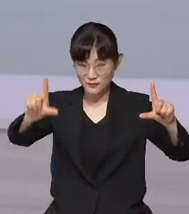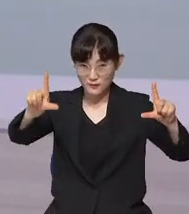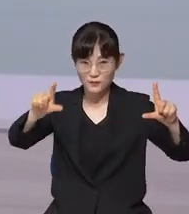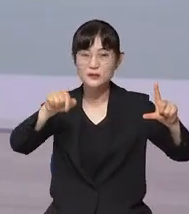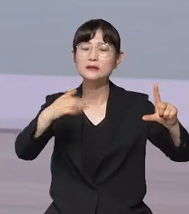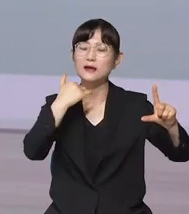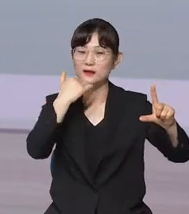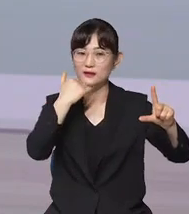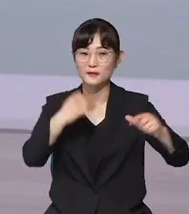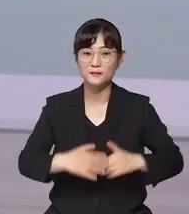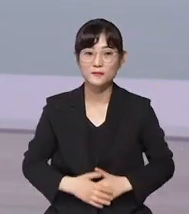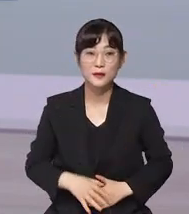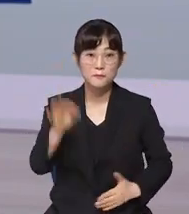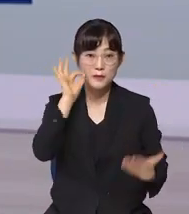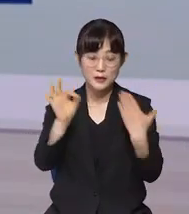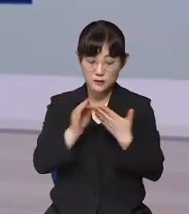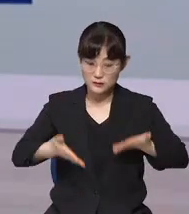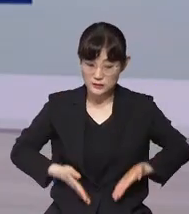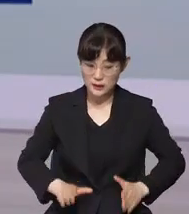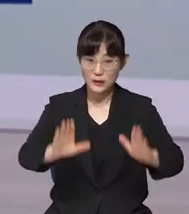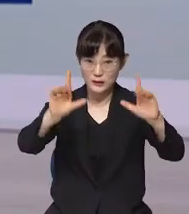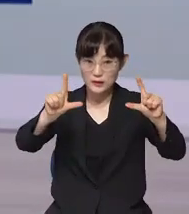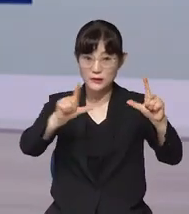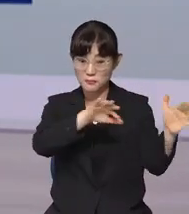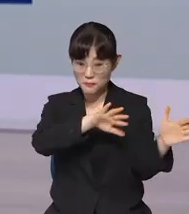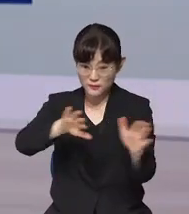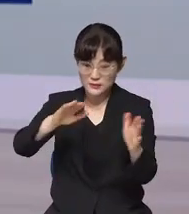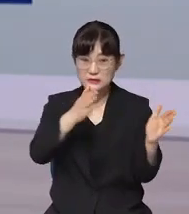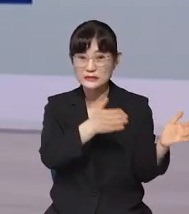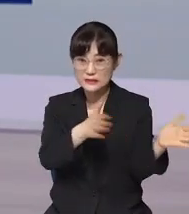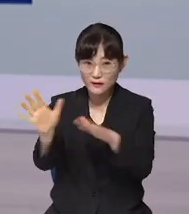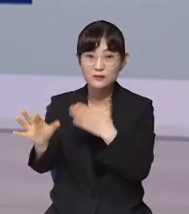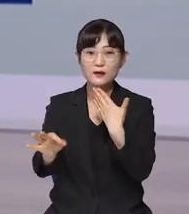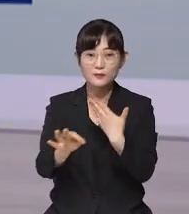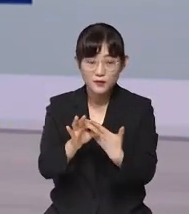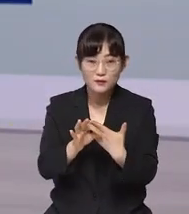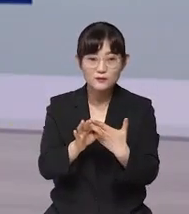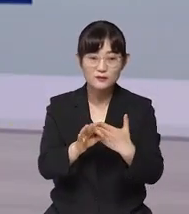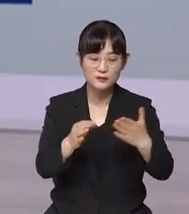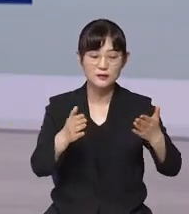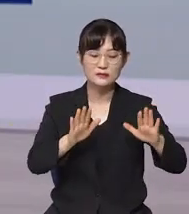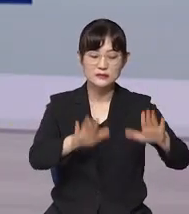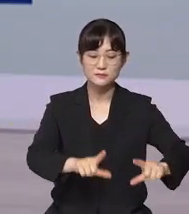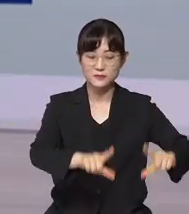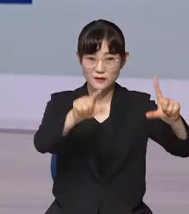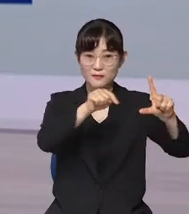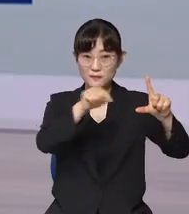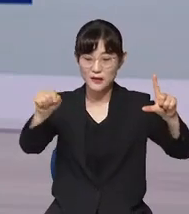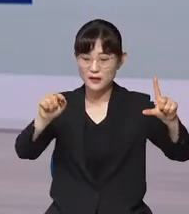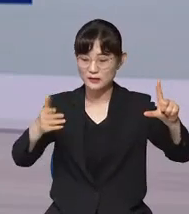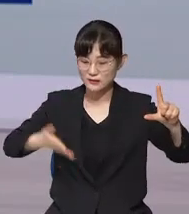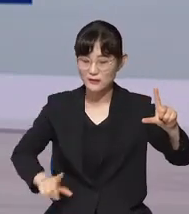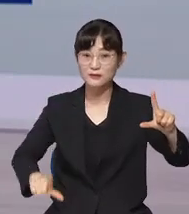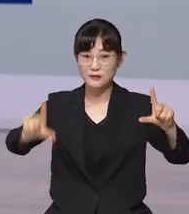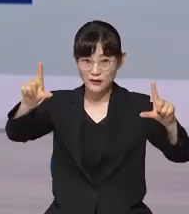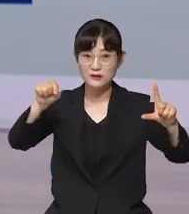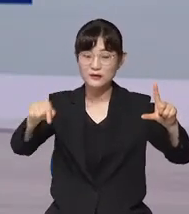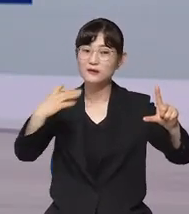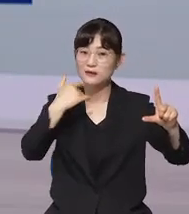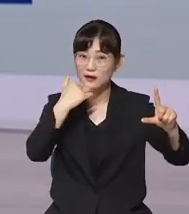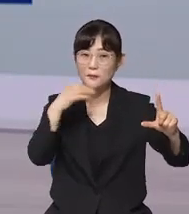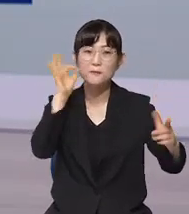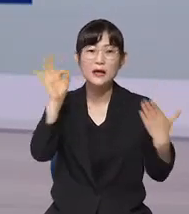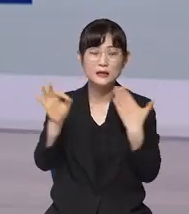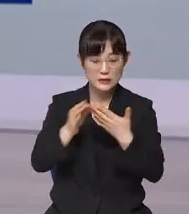만약 생일이 지났다면 그 숫자가 본인의 나이가 되고요 반대로 생일이 지나지 않았다면